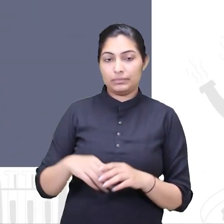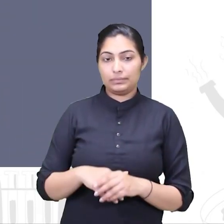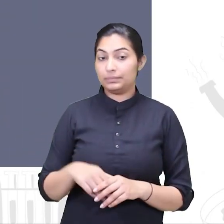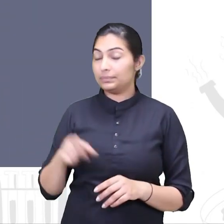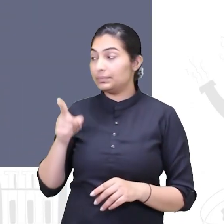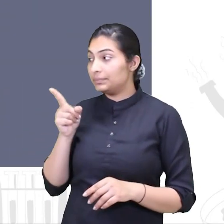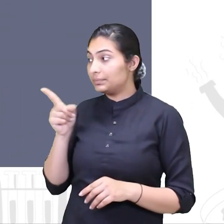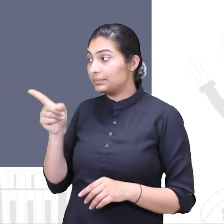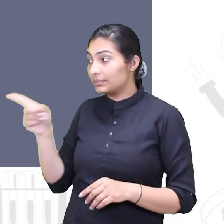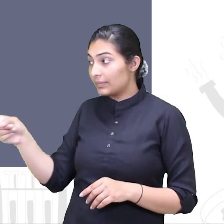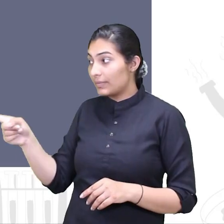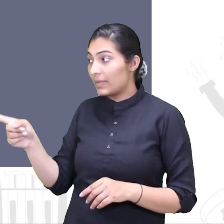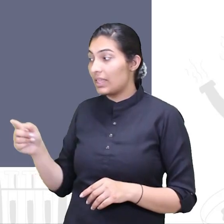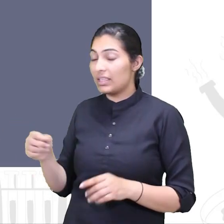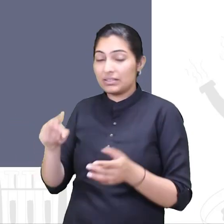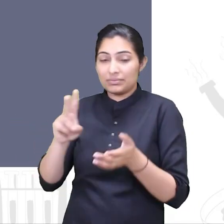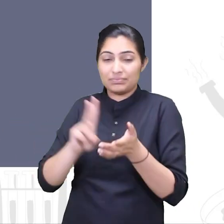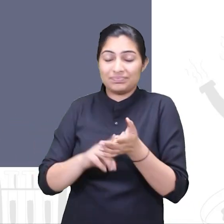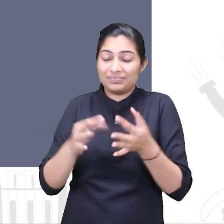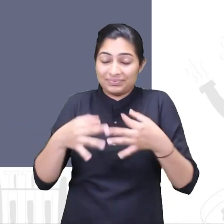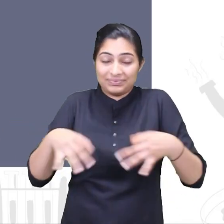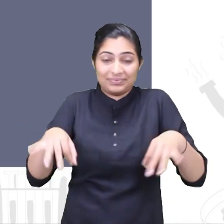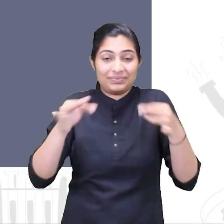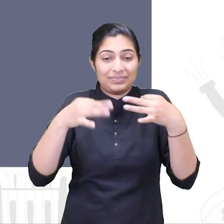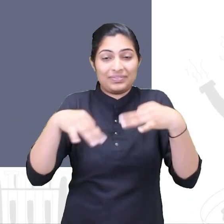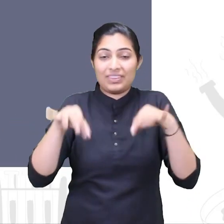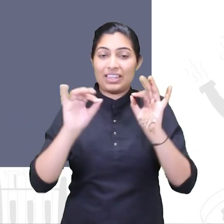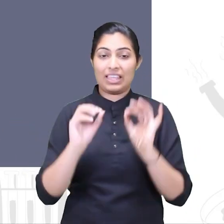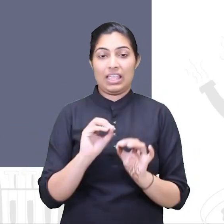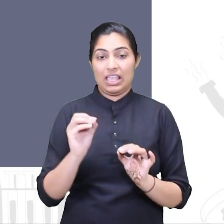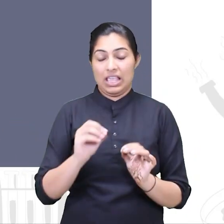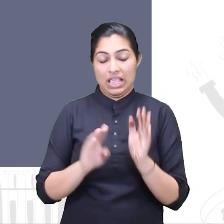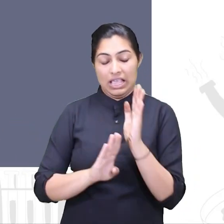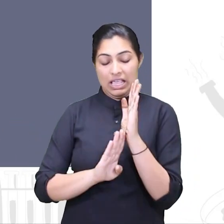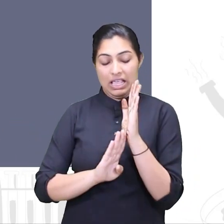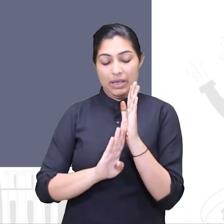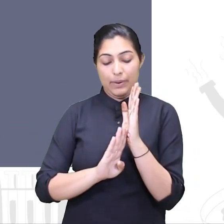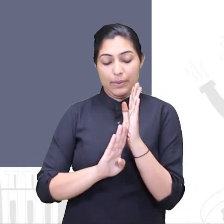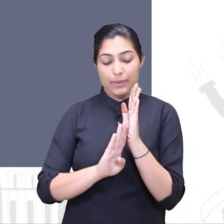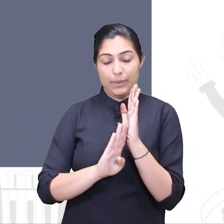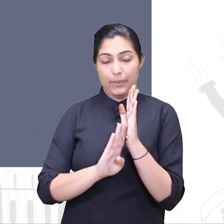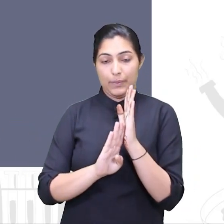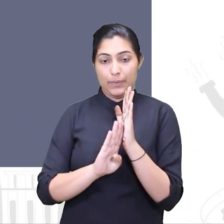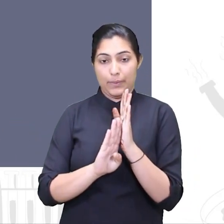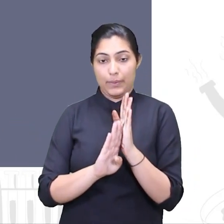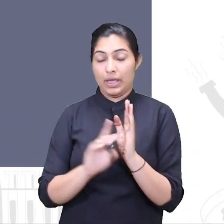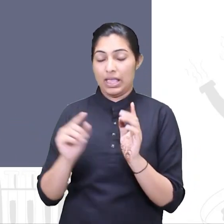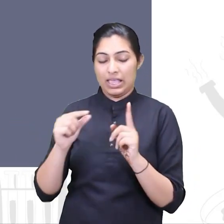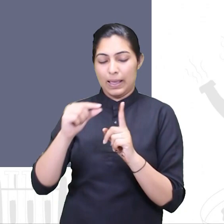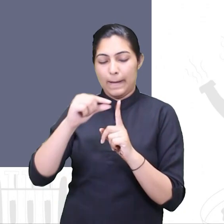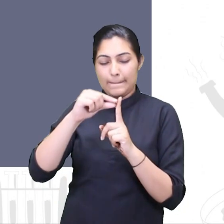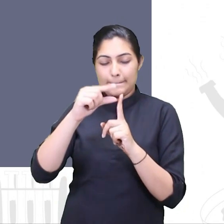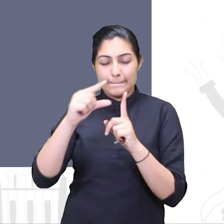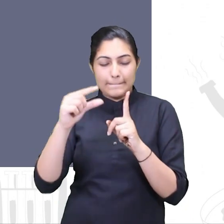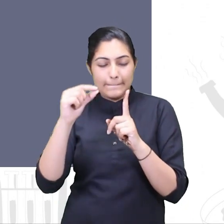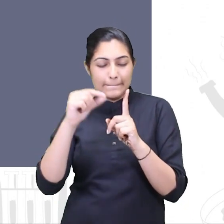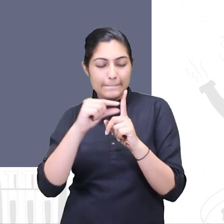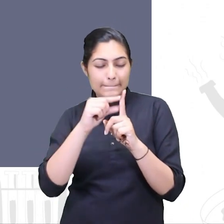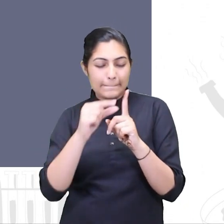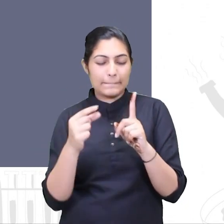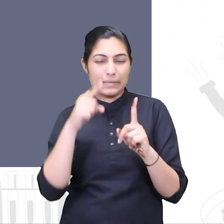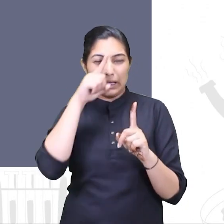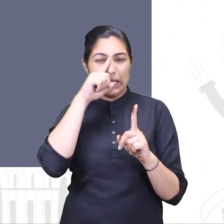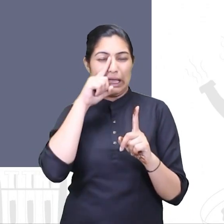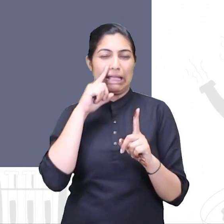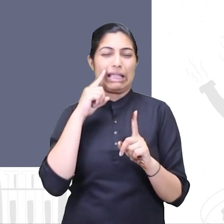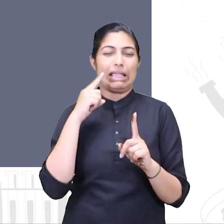को देखें, उसे नाइट्रोजन नहीं मिला है, इसलिए पौधे की वृद्धि कम होगी और पुरानी पत्तियां